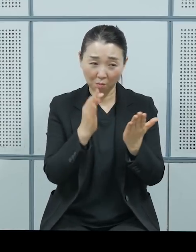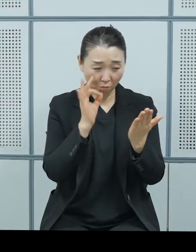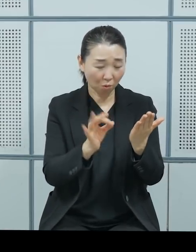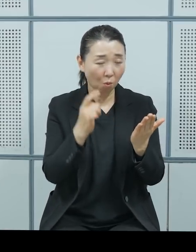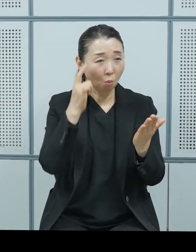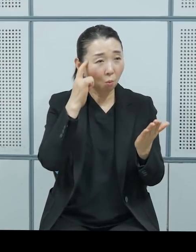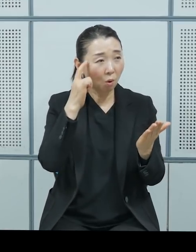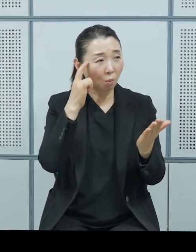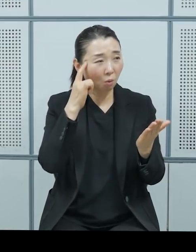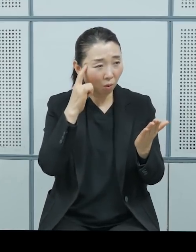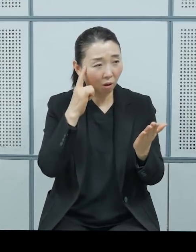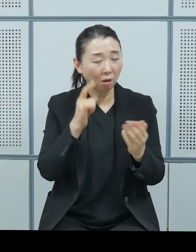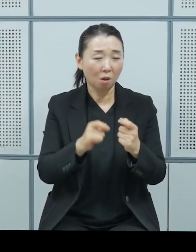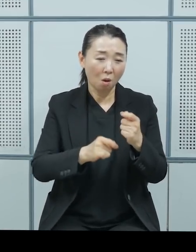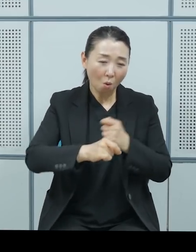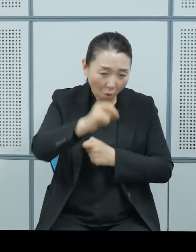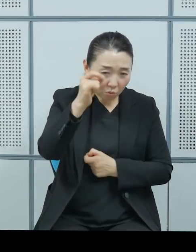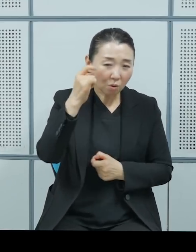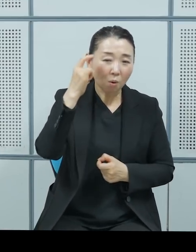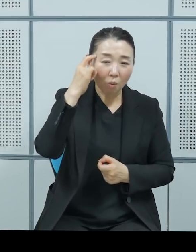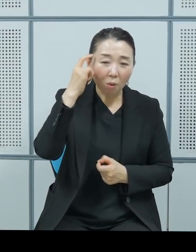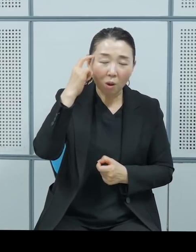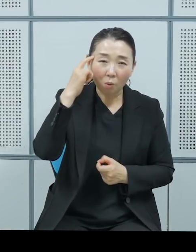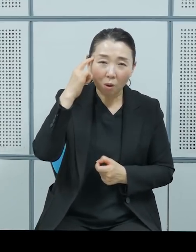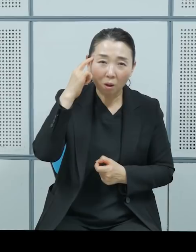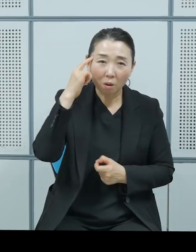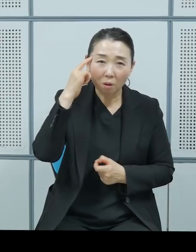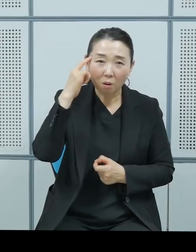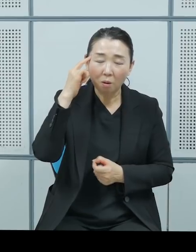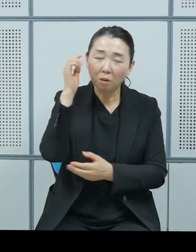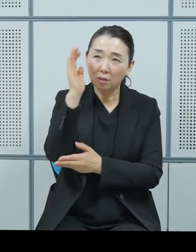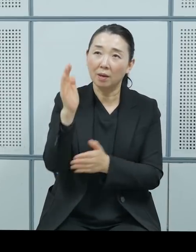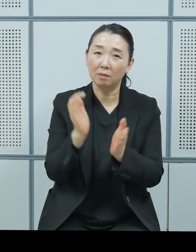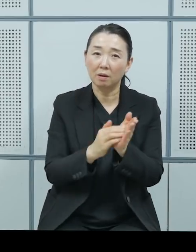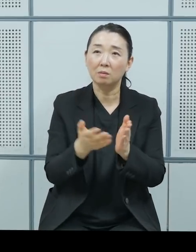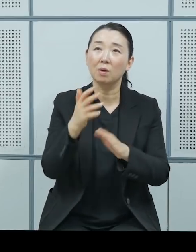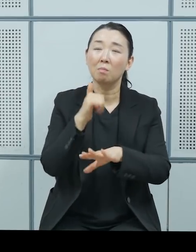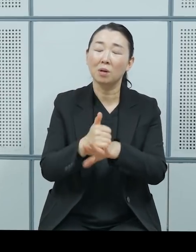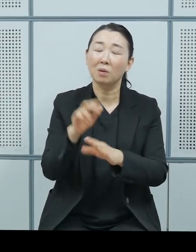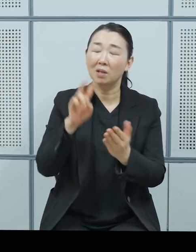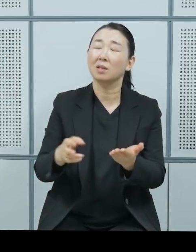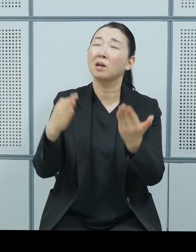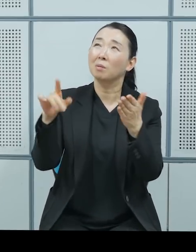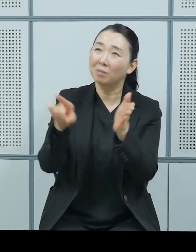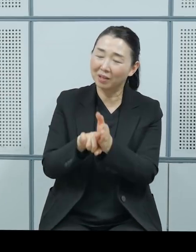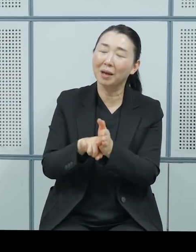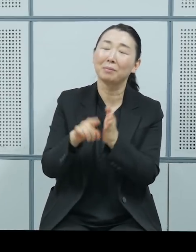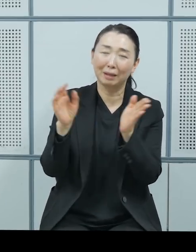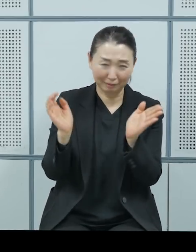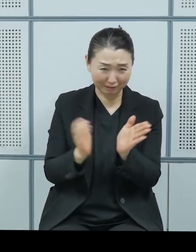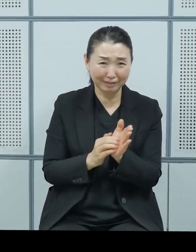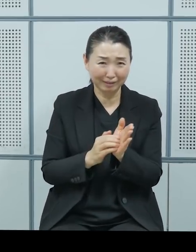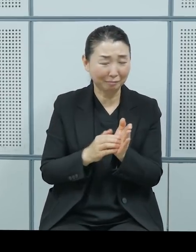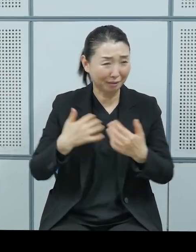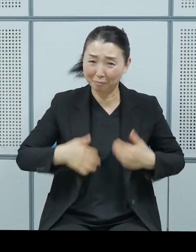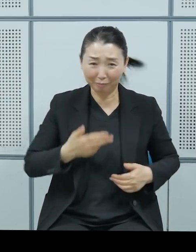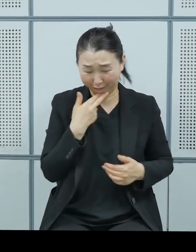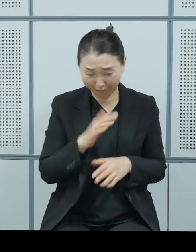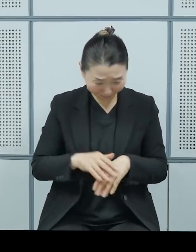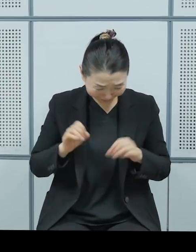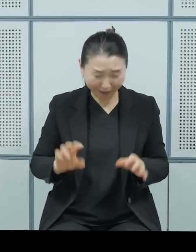왜 그렇습니까? 얼마나 오랫동안 이럽니까? 라고 이야기해놓고 끝에 가면 꼭 찬양합니다, 신뢰합니다 이렇게 끝나서 재미가